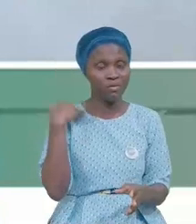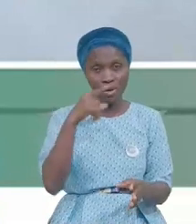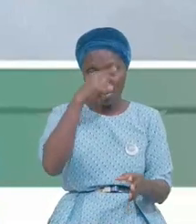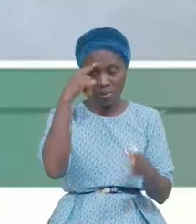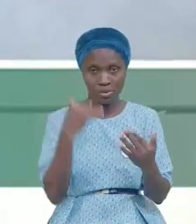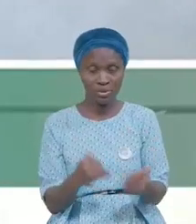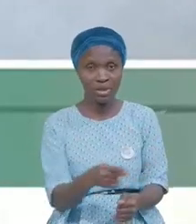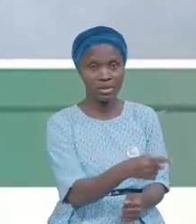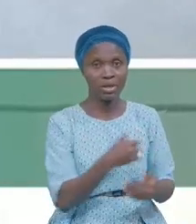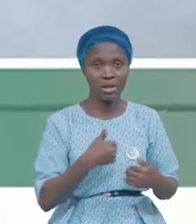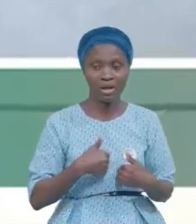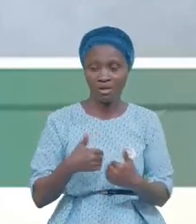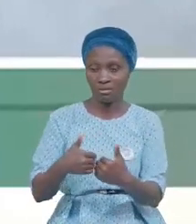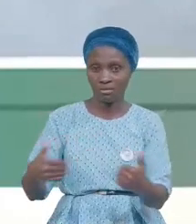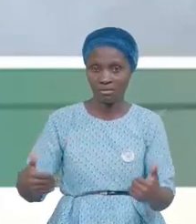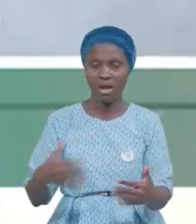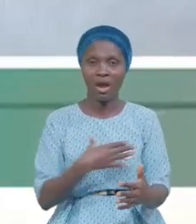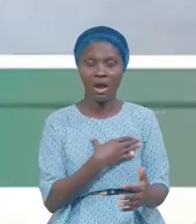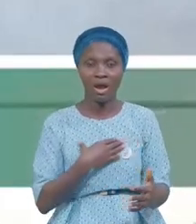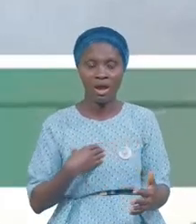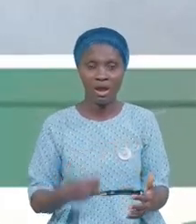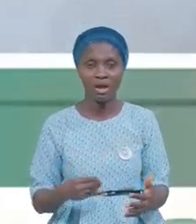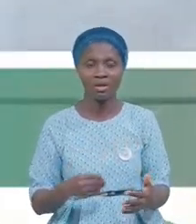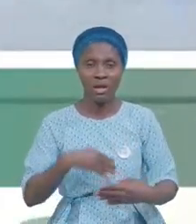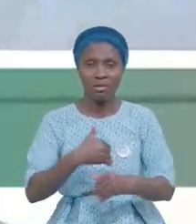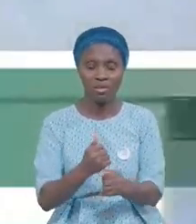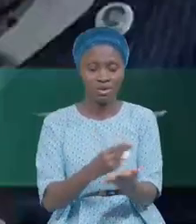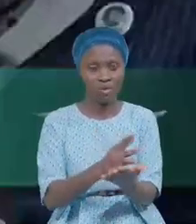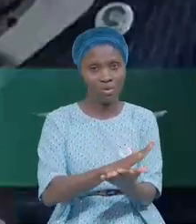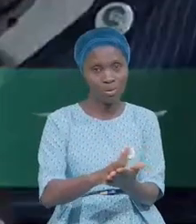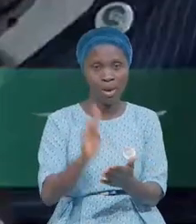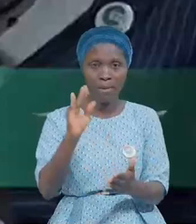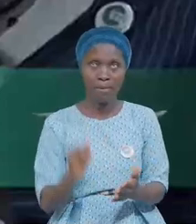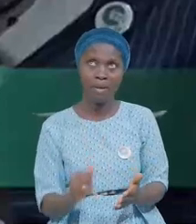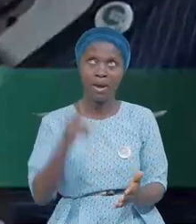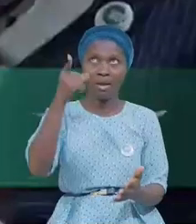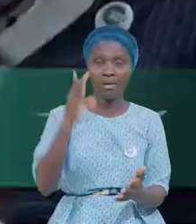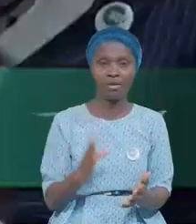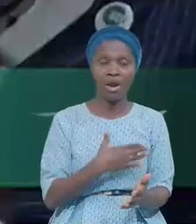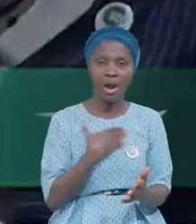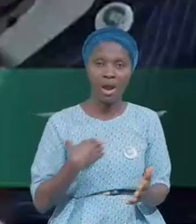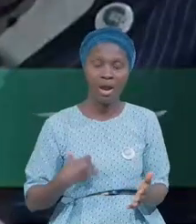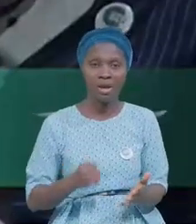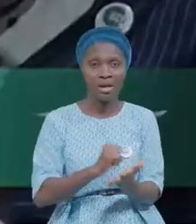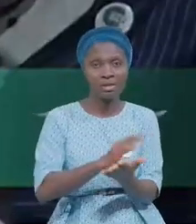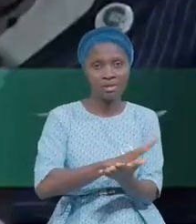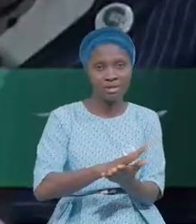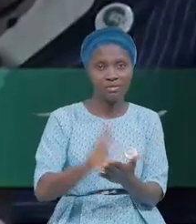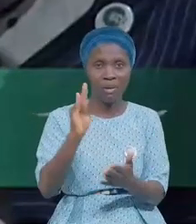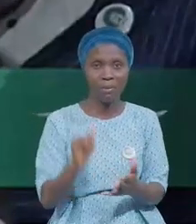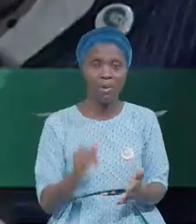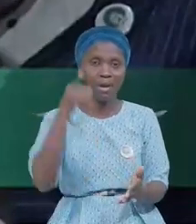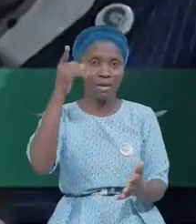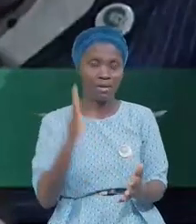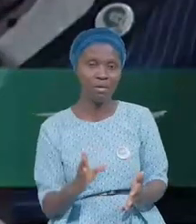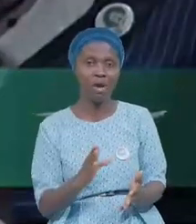Parce qu'ils sont maintenant mis à part pour Dieu. Ils sont sanctifiés par Dieu. Ils sont rendus purs par Dieu.